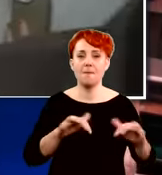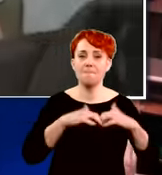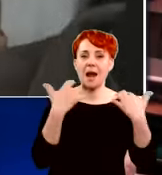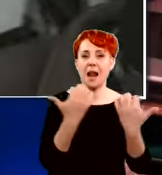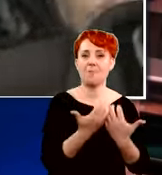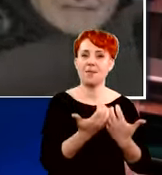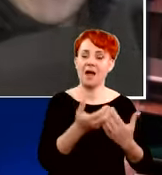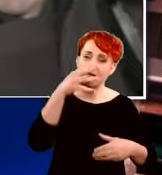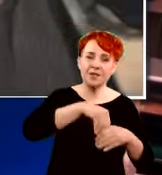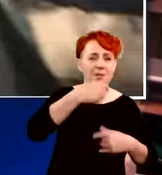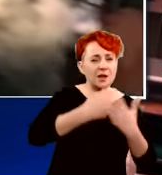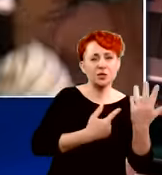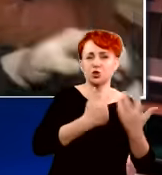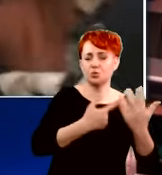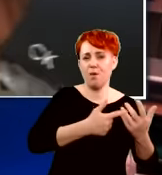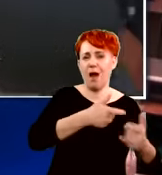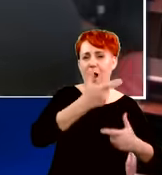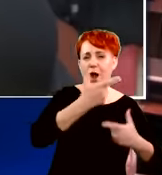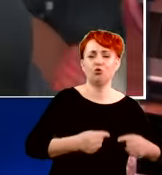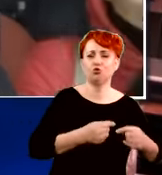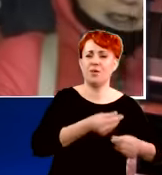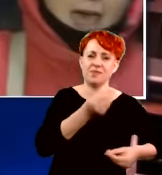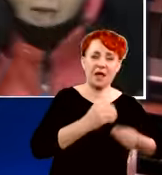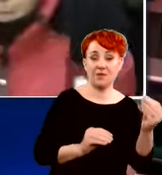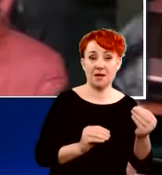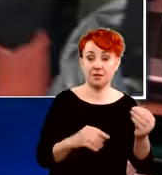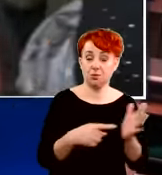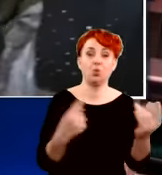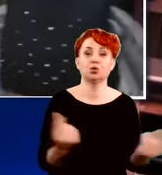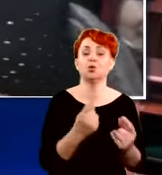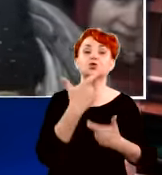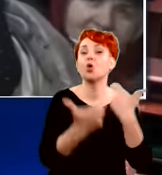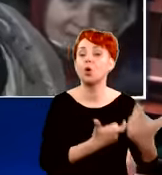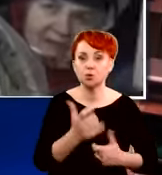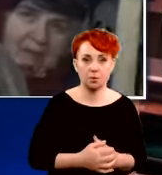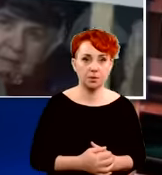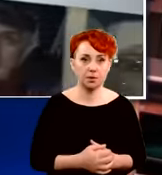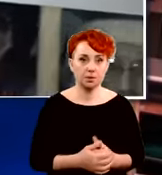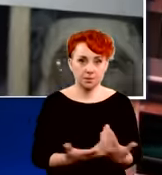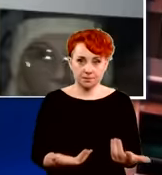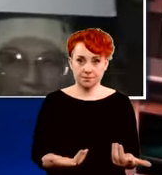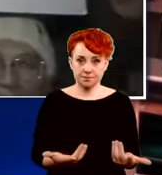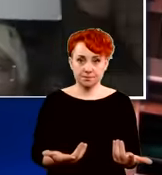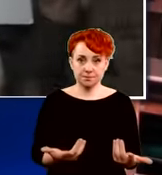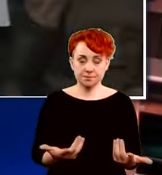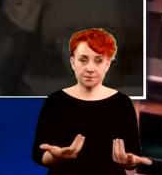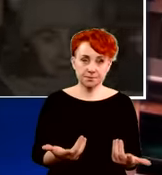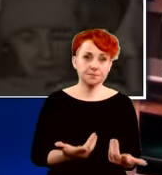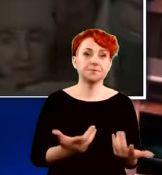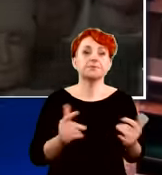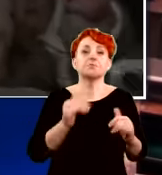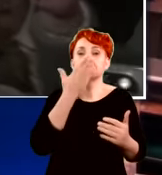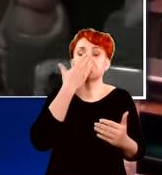klub parlamentarny w tej kadencji Sejmu z tą sytuacją? Znaczy państwo, jakie działania